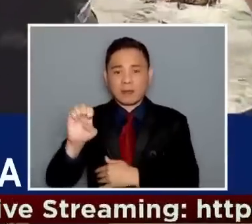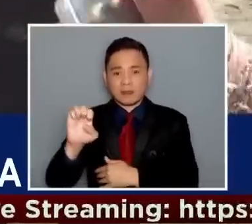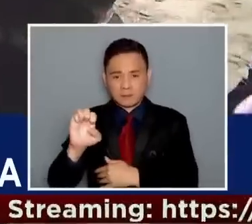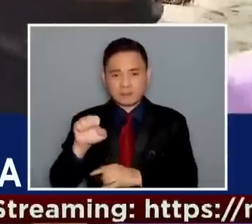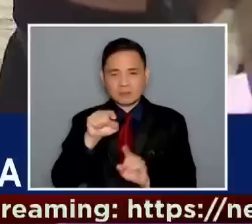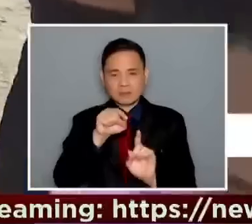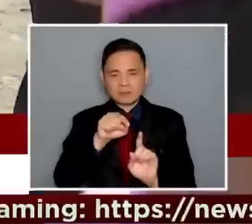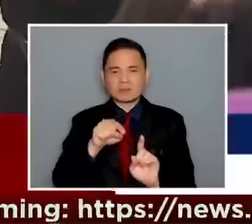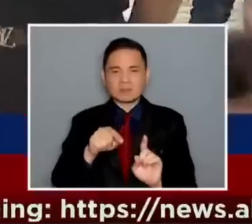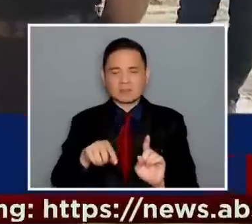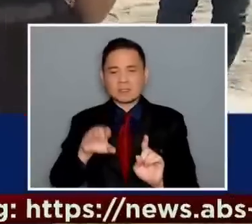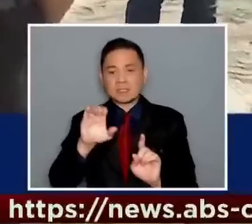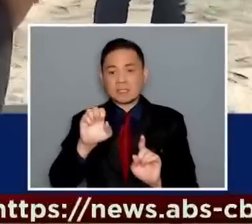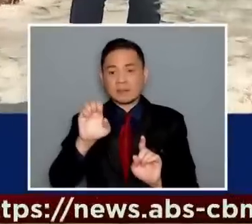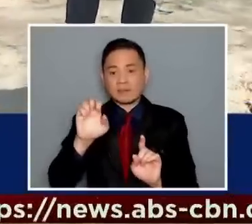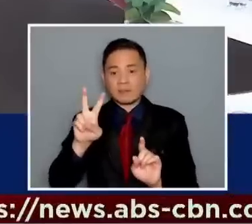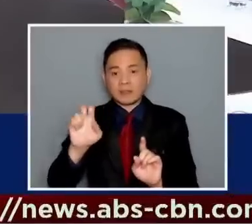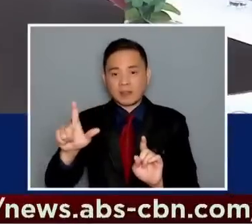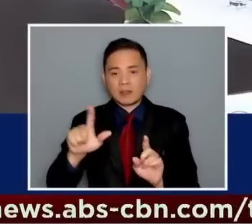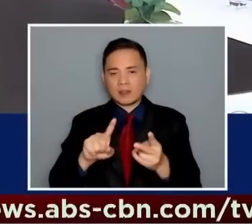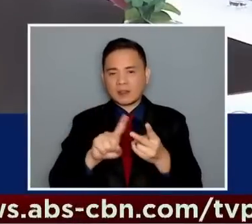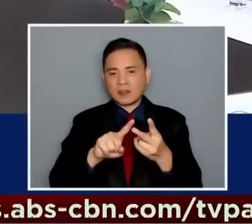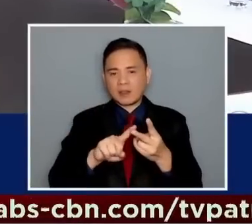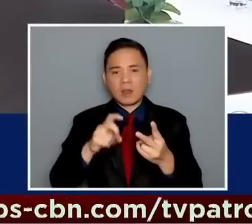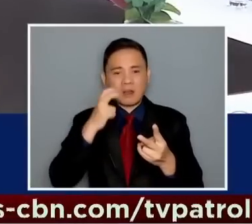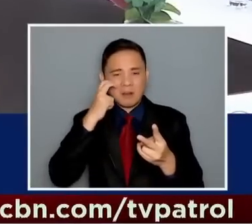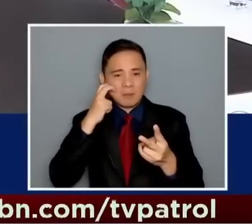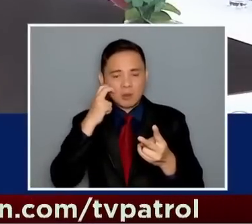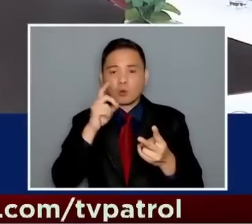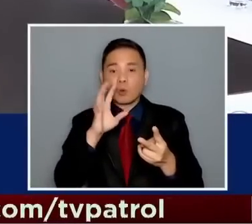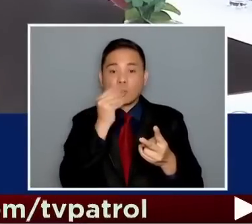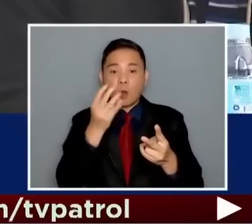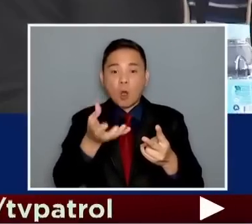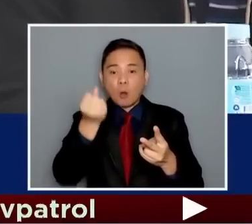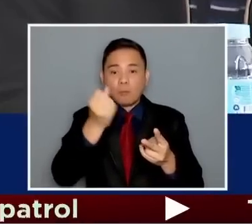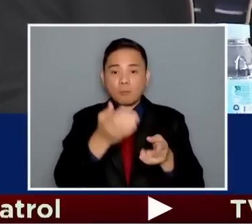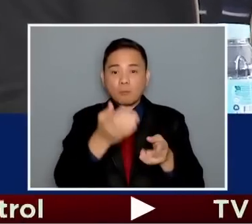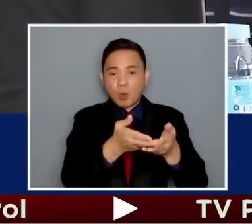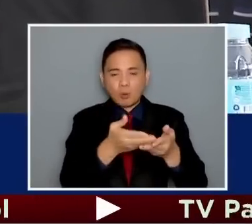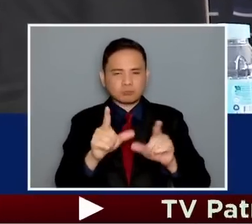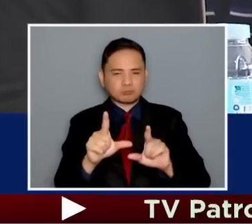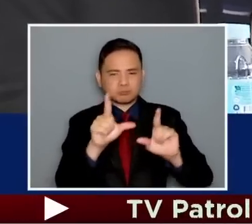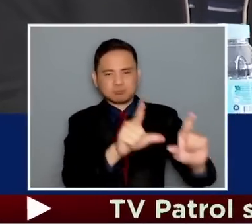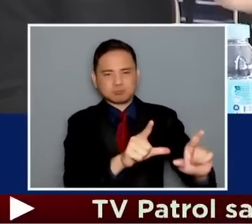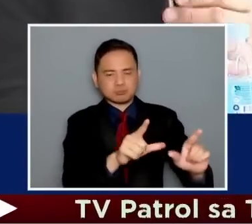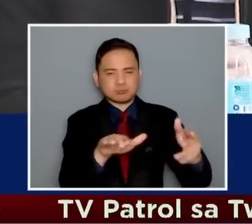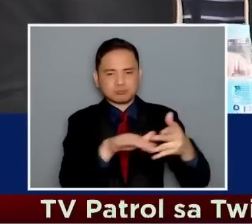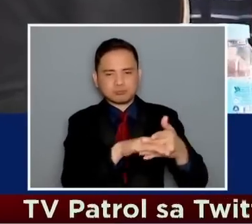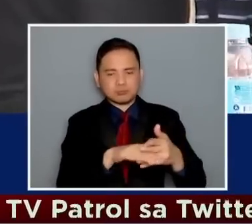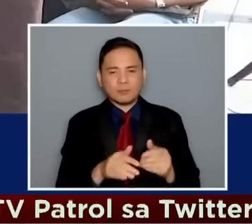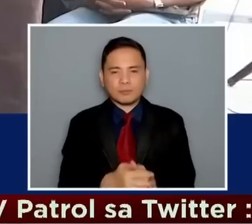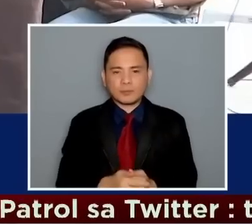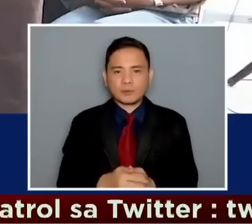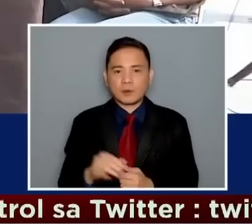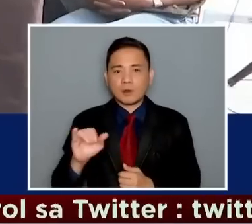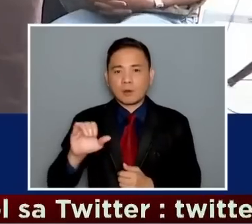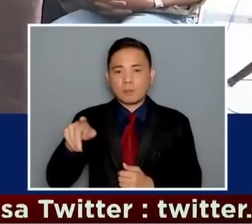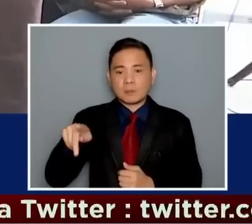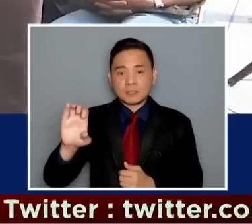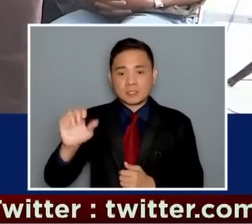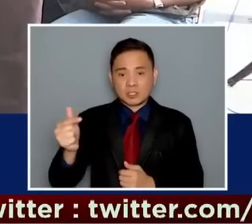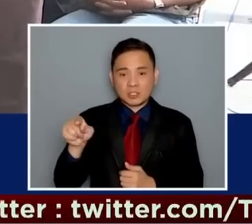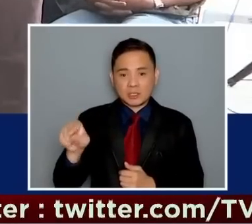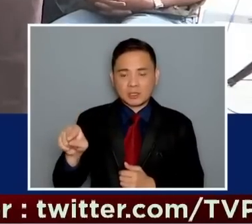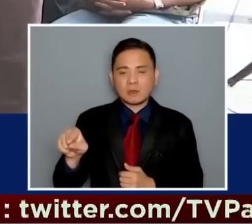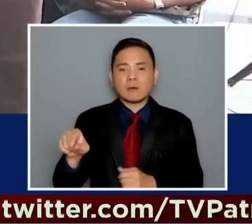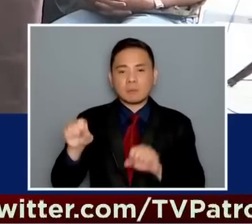kriminal laban sa may-ari ng tanker. Anya, hindi rin ligtas sa asunto ang mga tauhan ng Philippine Coast Guard at Marina na posible